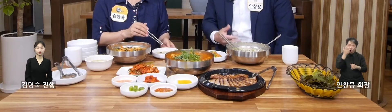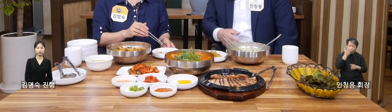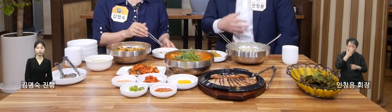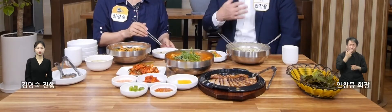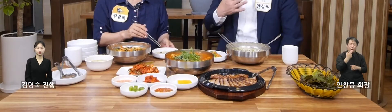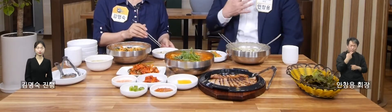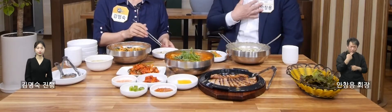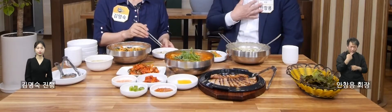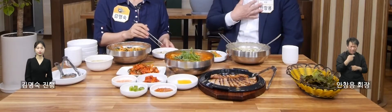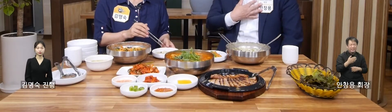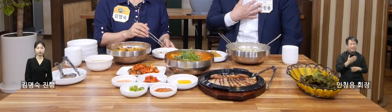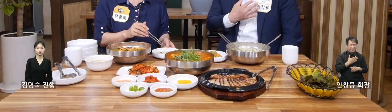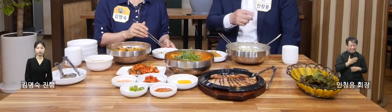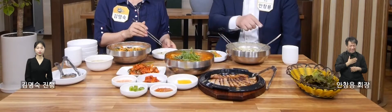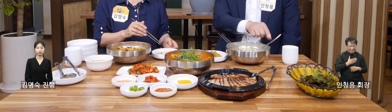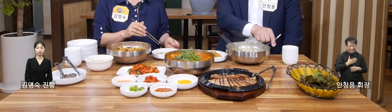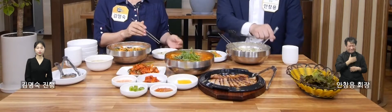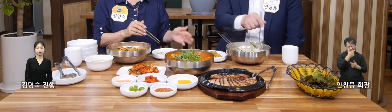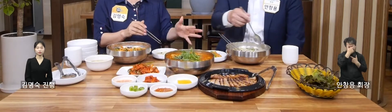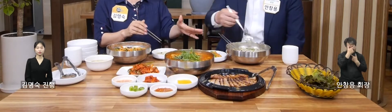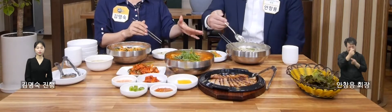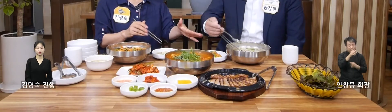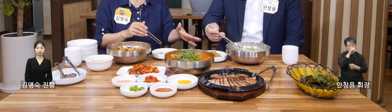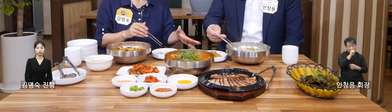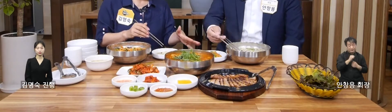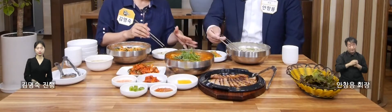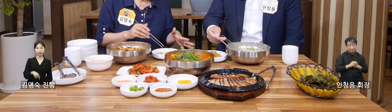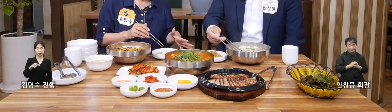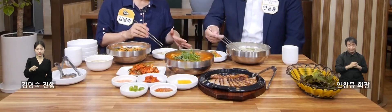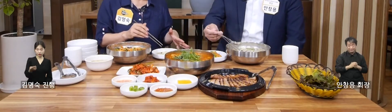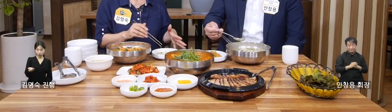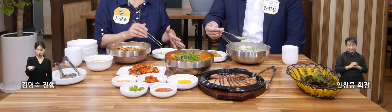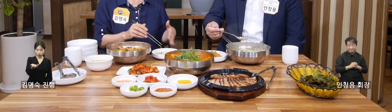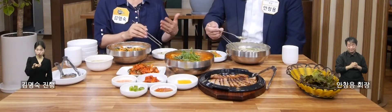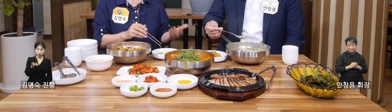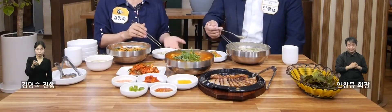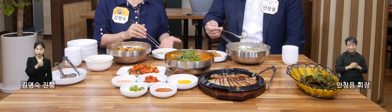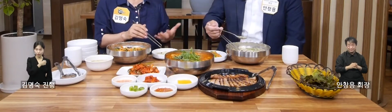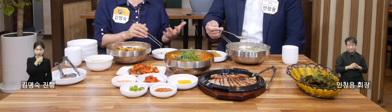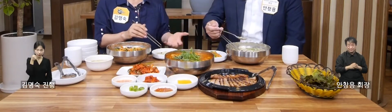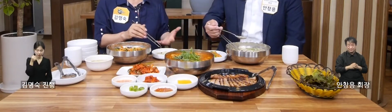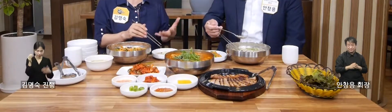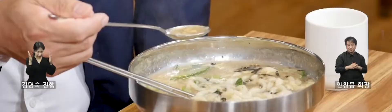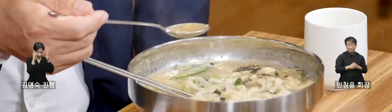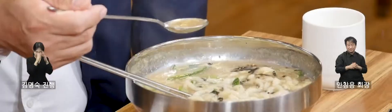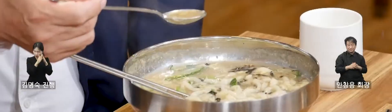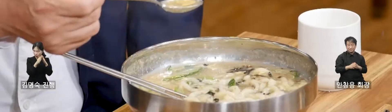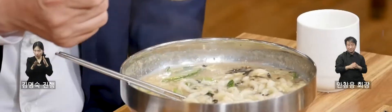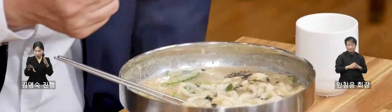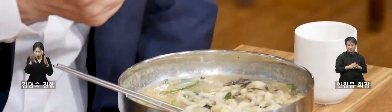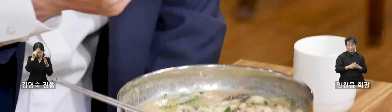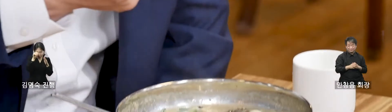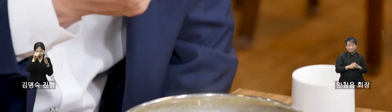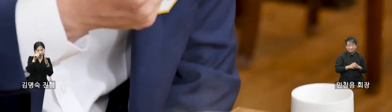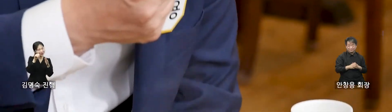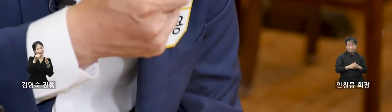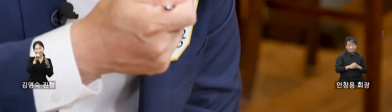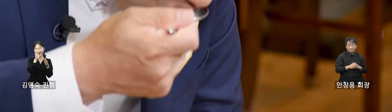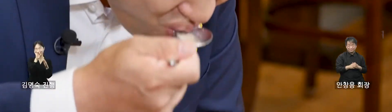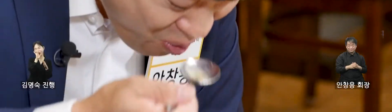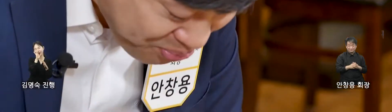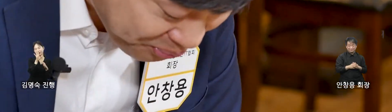이 맛이 저희 입에서는 딱 맞습니다. 그래서 이 육수 맛을 집에 가서 흉내를 내보려고 해도 이 맛이 안